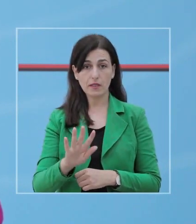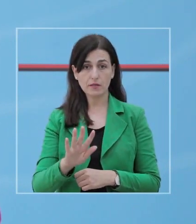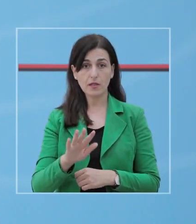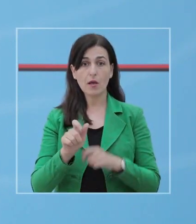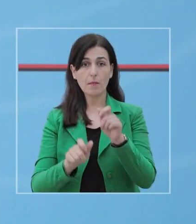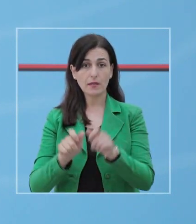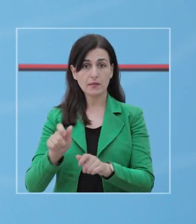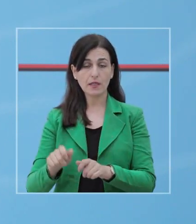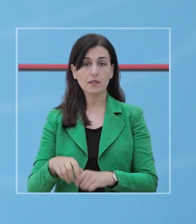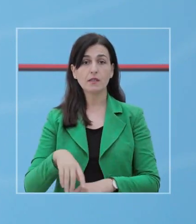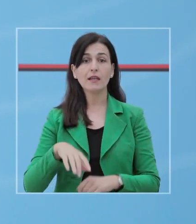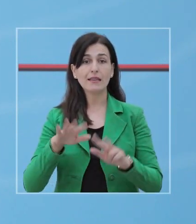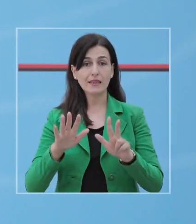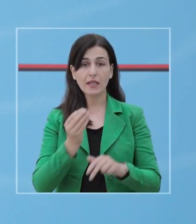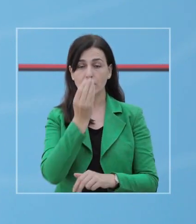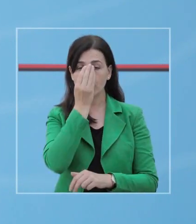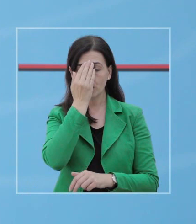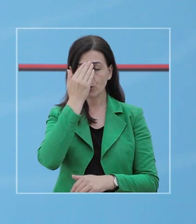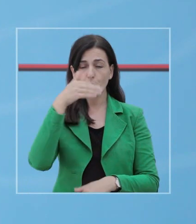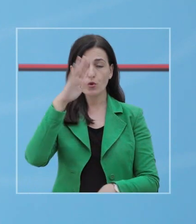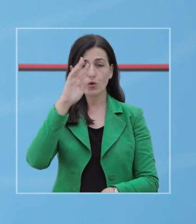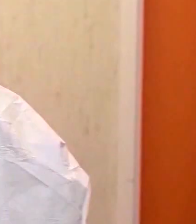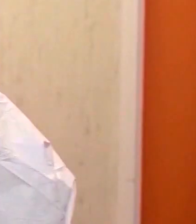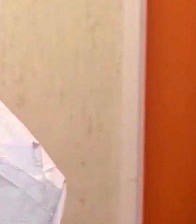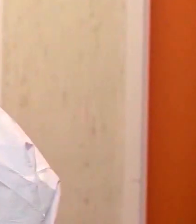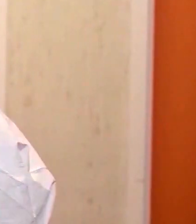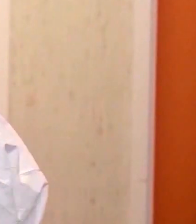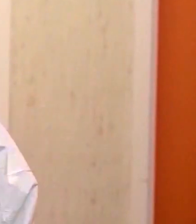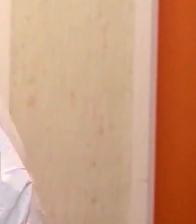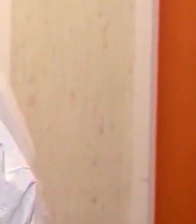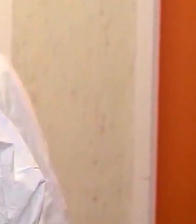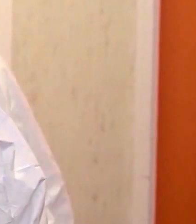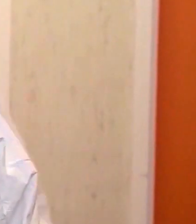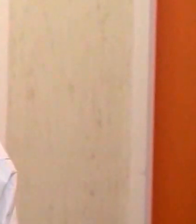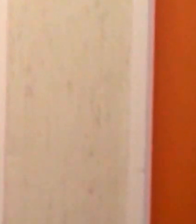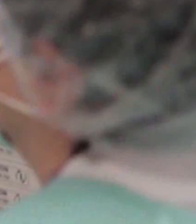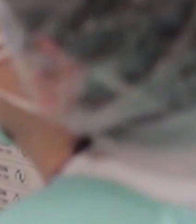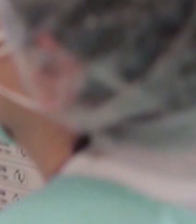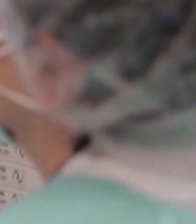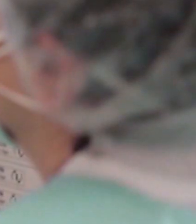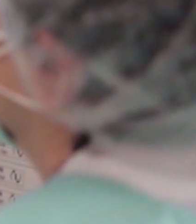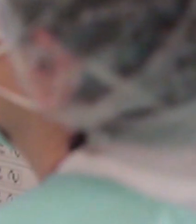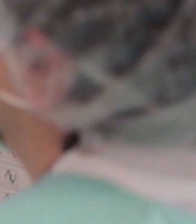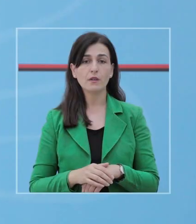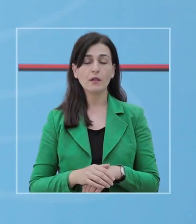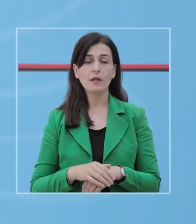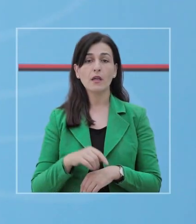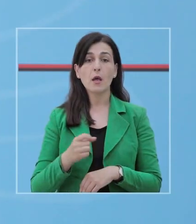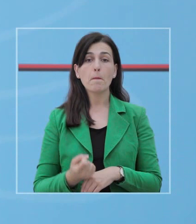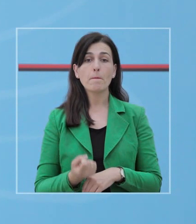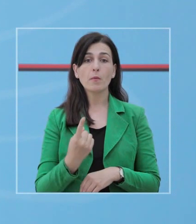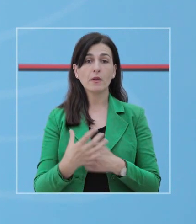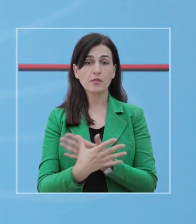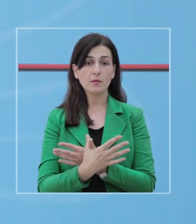8 prej tyre janë në terapi intensive dhe 2 janë të intubuar. Të infektuarit aktiv dhe të shëruarit porritën djeshëm. Në janë